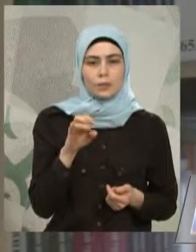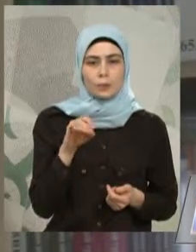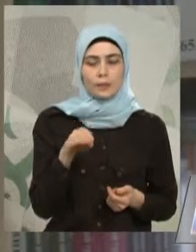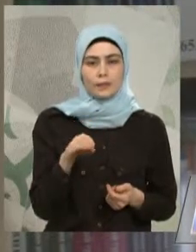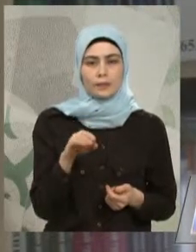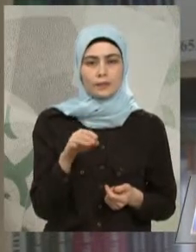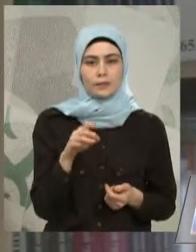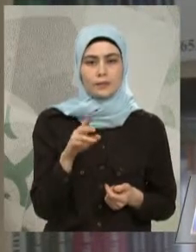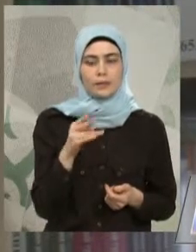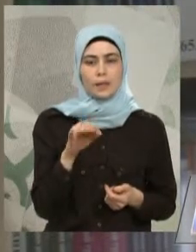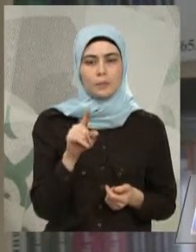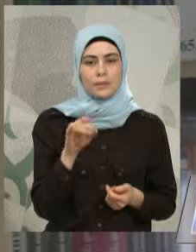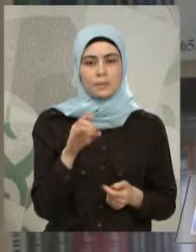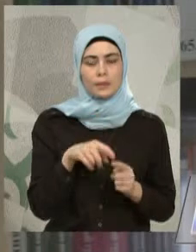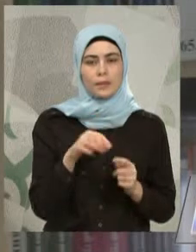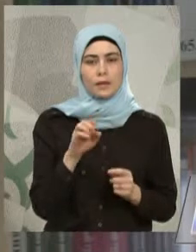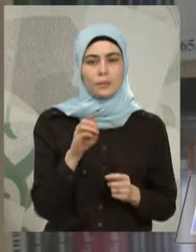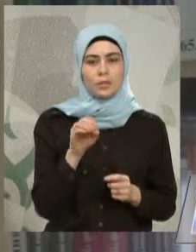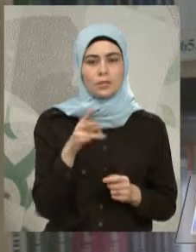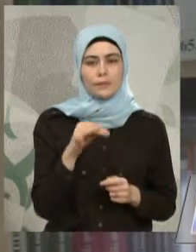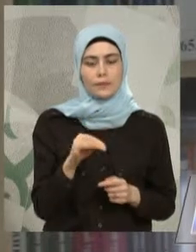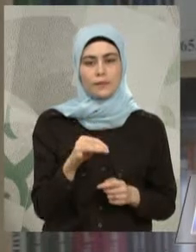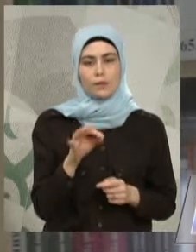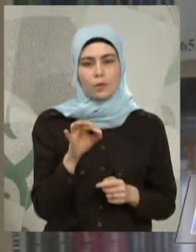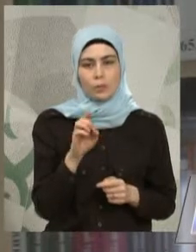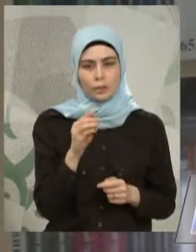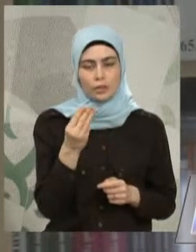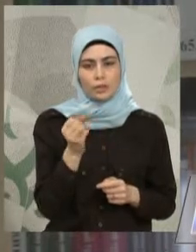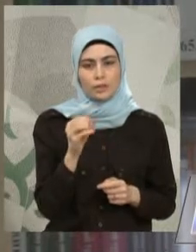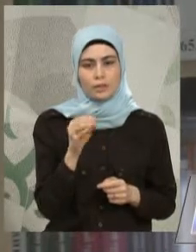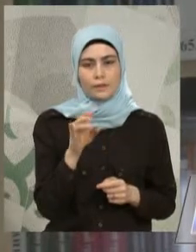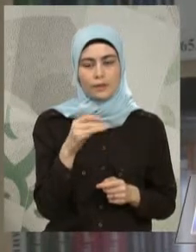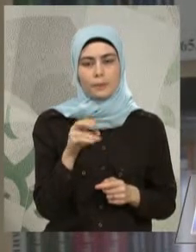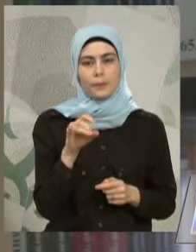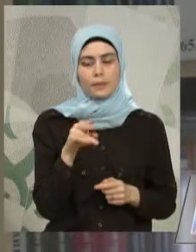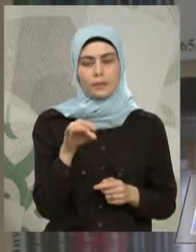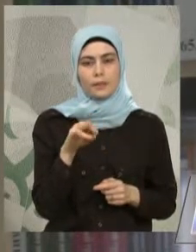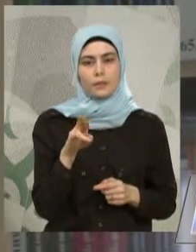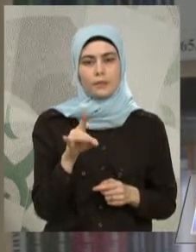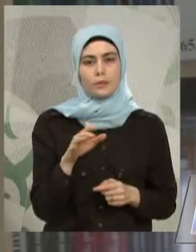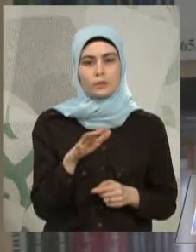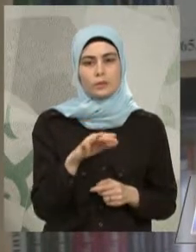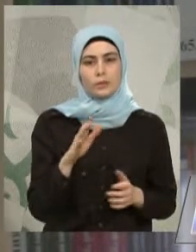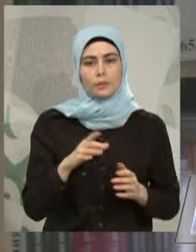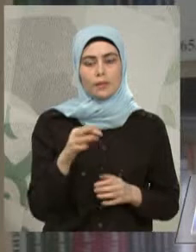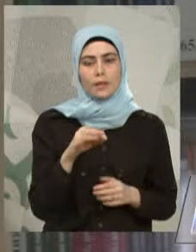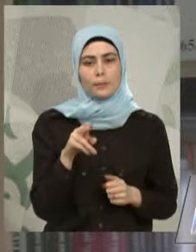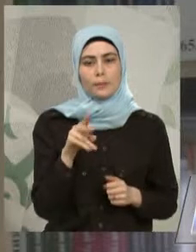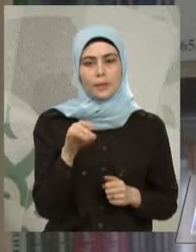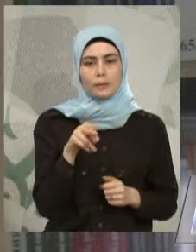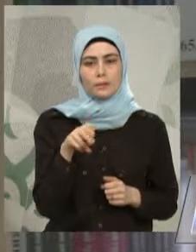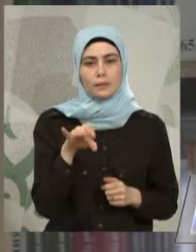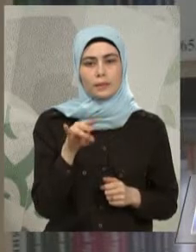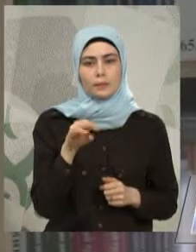я вначале сказал про юристов, это Ассоциация юристов России, есть общественные предприятия, институты для предпринимателей, такие